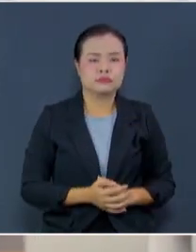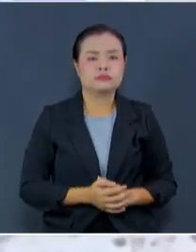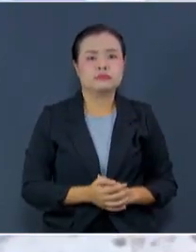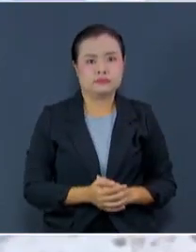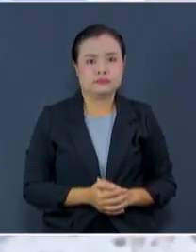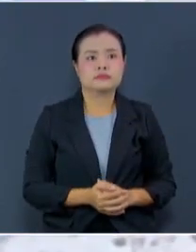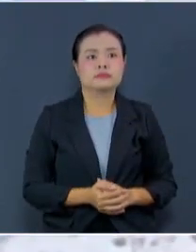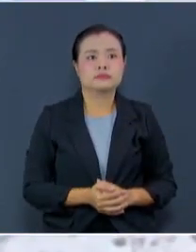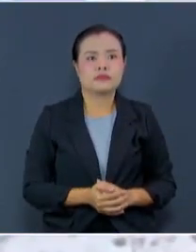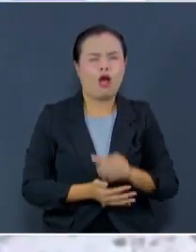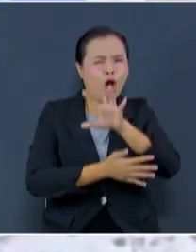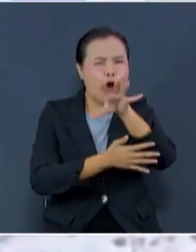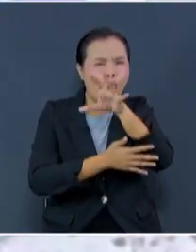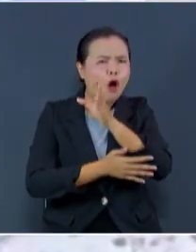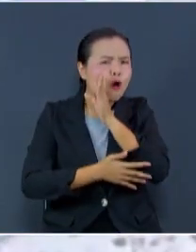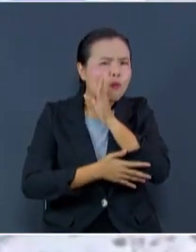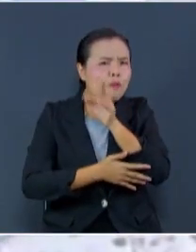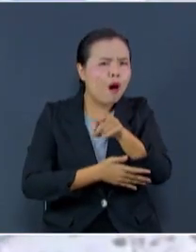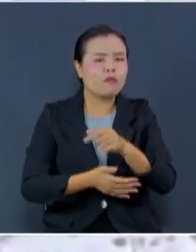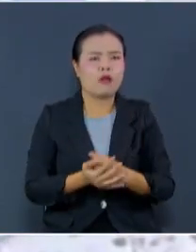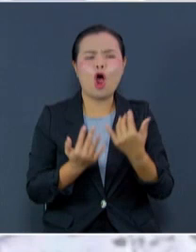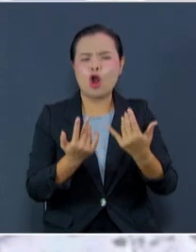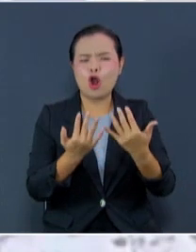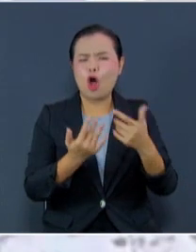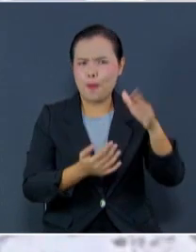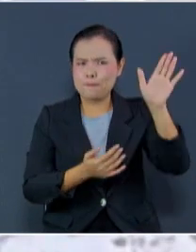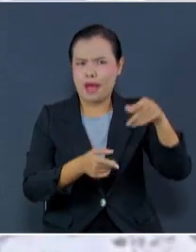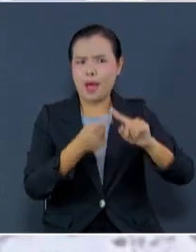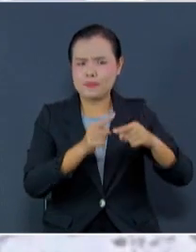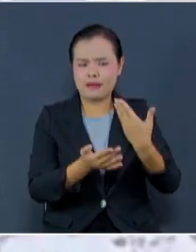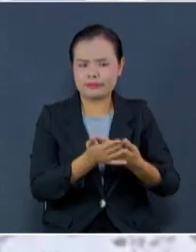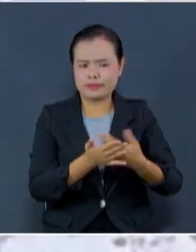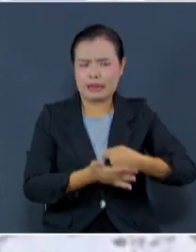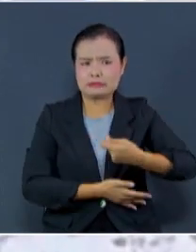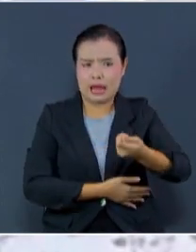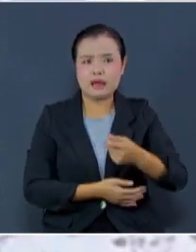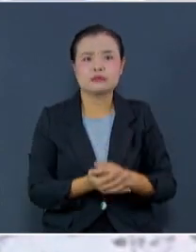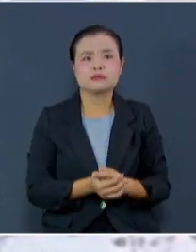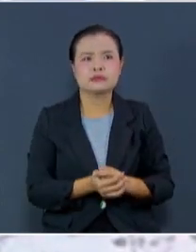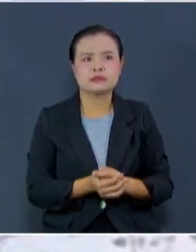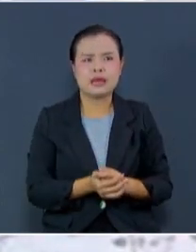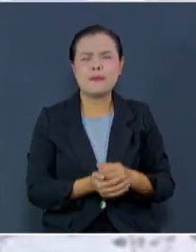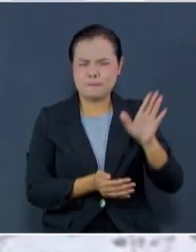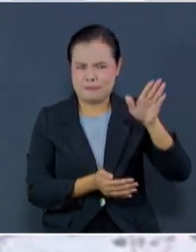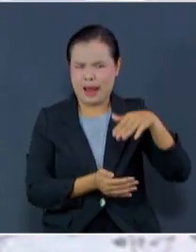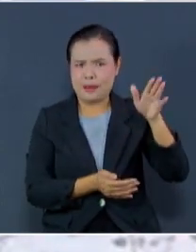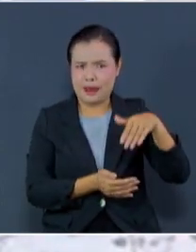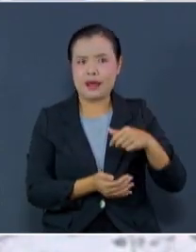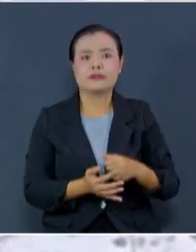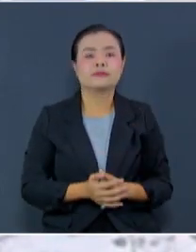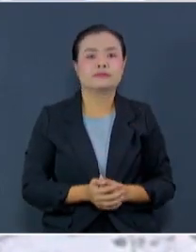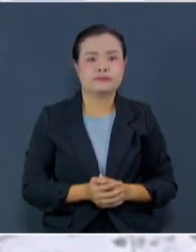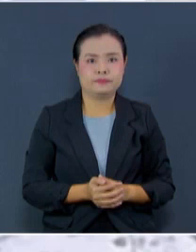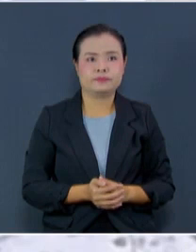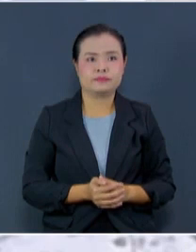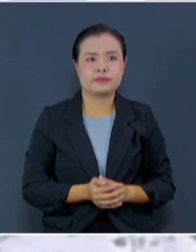นี่แหละแม่ออกอุบายกันง่ายๆแบบนี้เดี๋ยวรอก่อนเดี๋ยวกำลังจะมีเพื่อนมาจ่ายตังค์ให้เนี่ยตามมาติดๆเลยแม่เอ